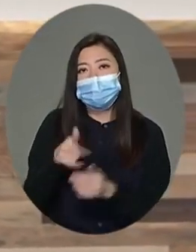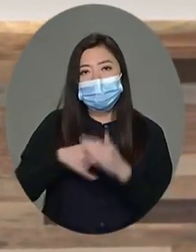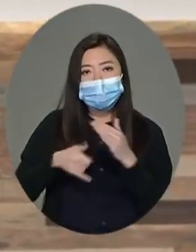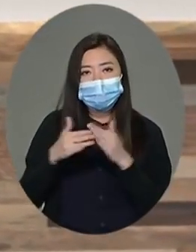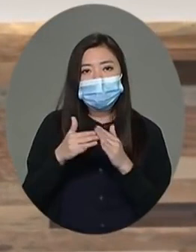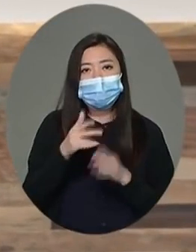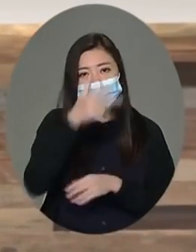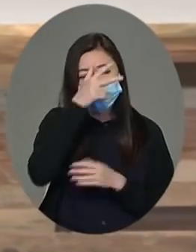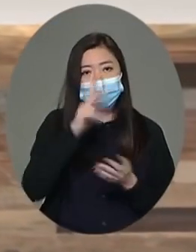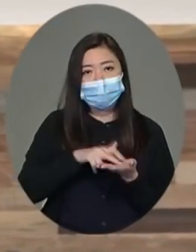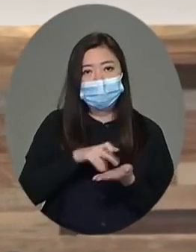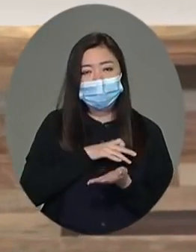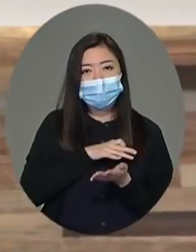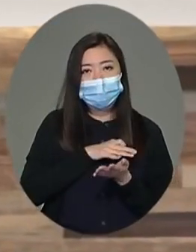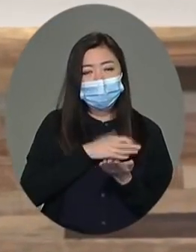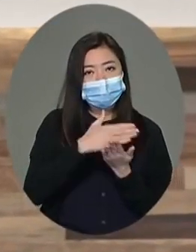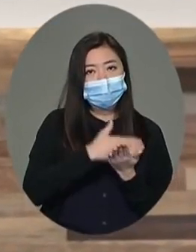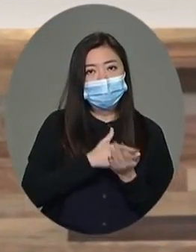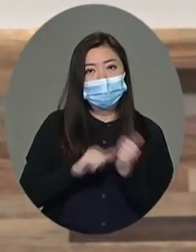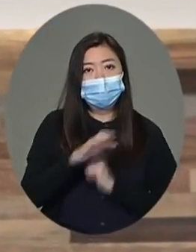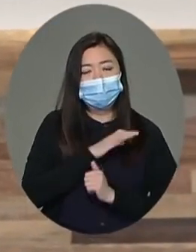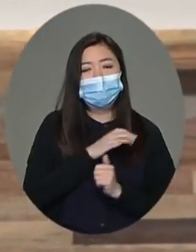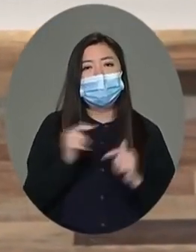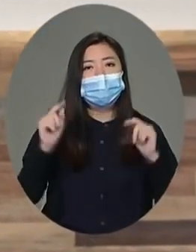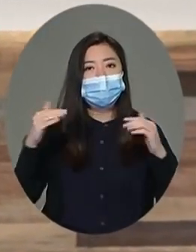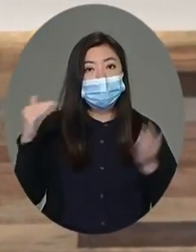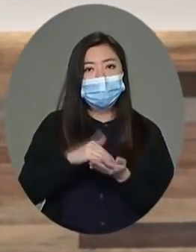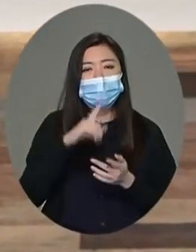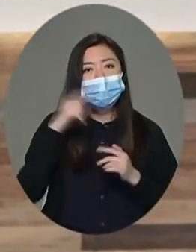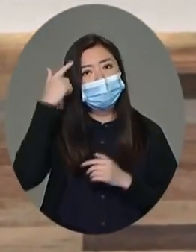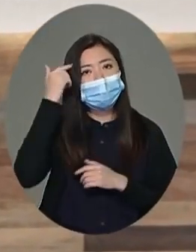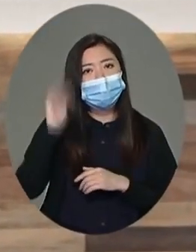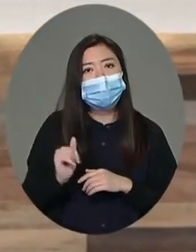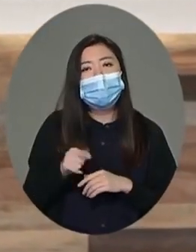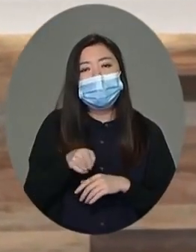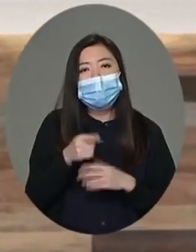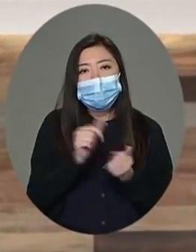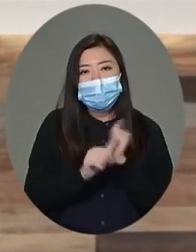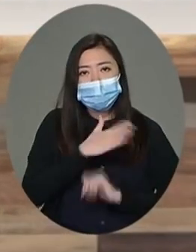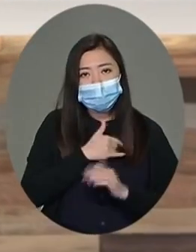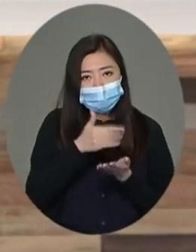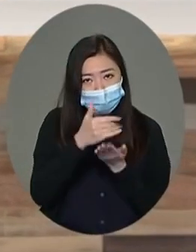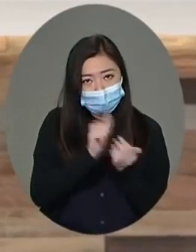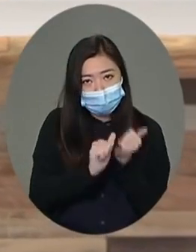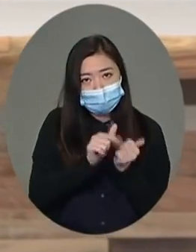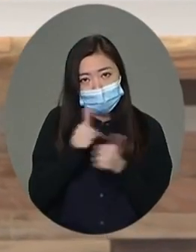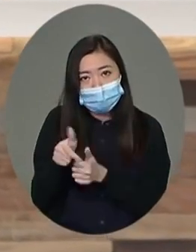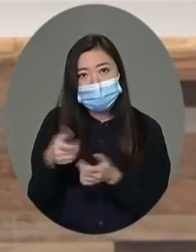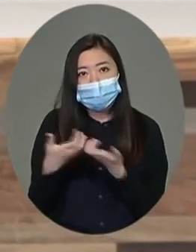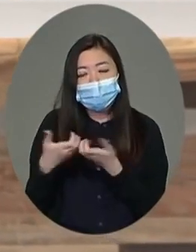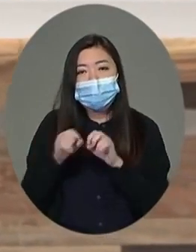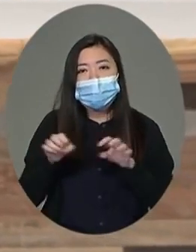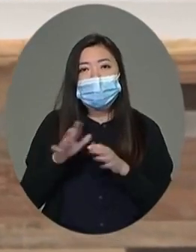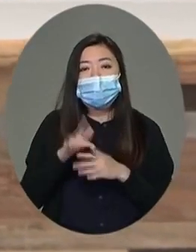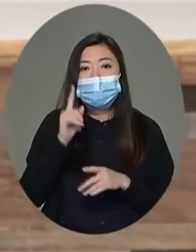帳目委員會一直有共識，政府帳目委員會稍後會跟進審計署有關報告，屆時入境處